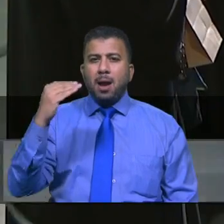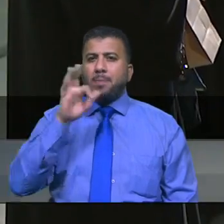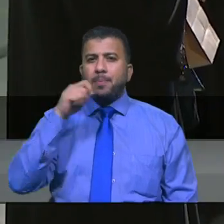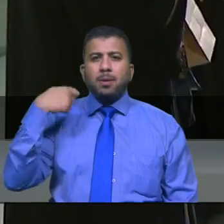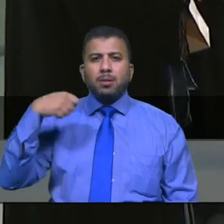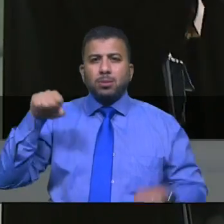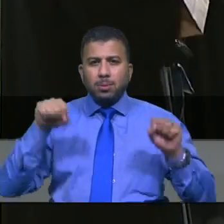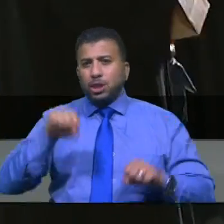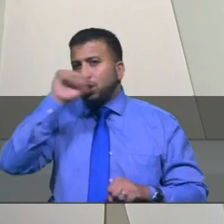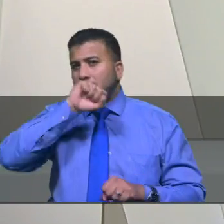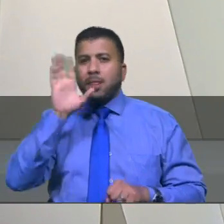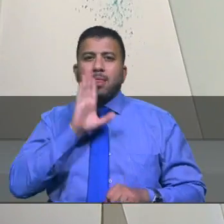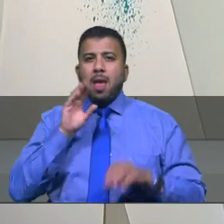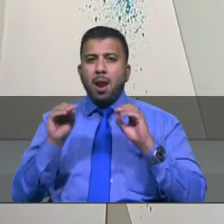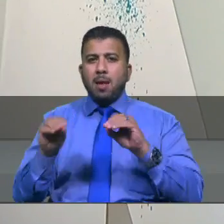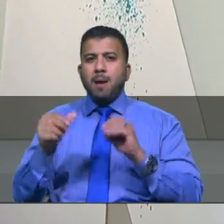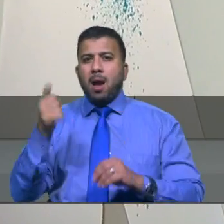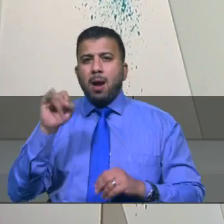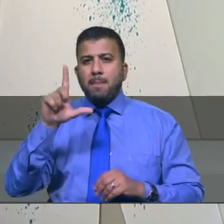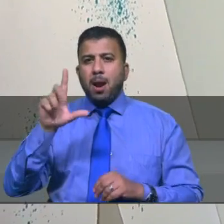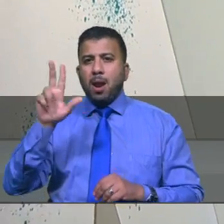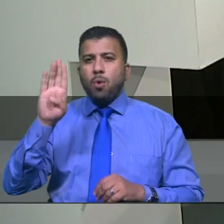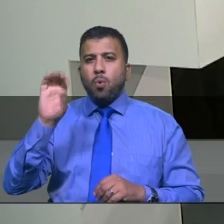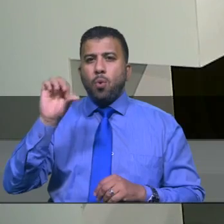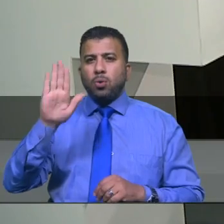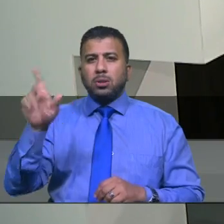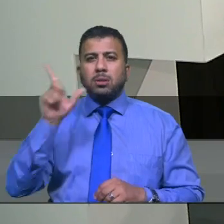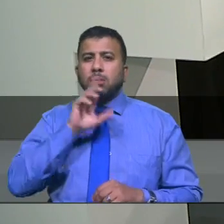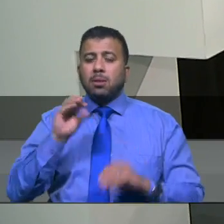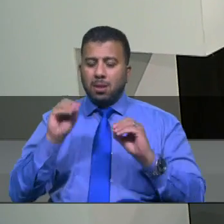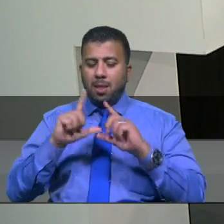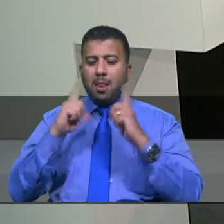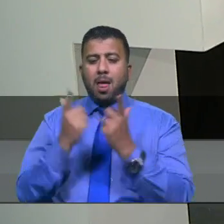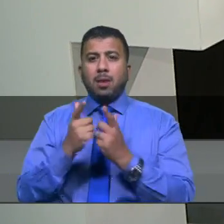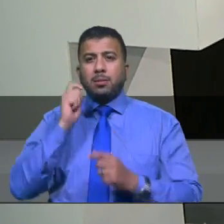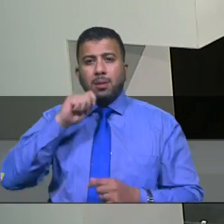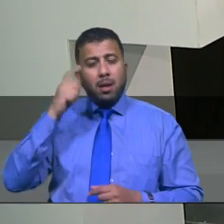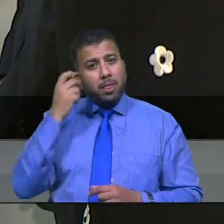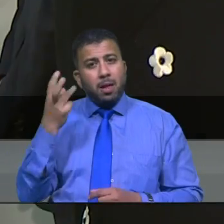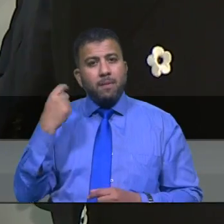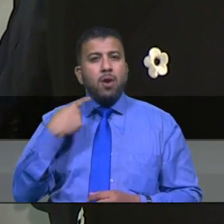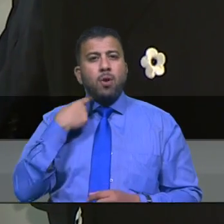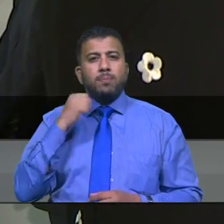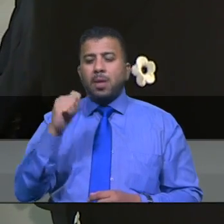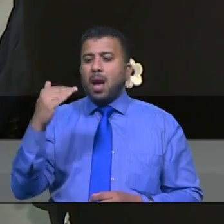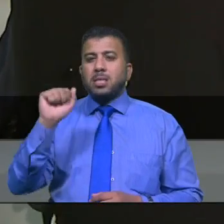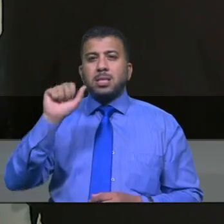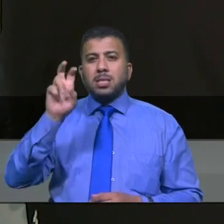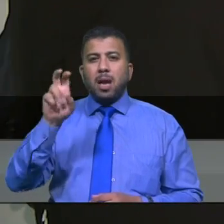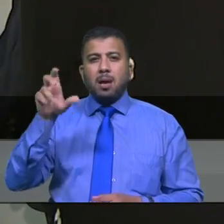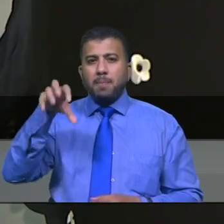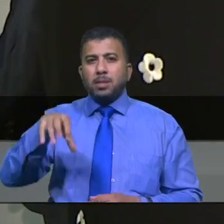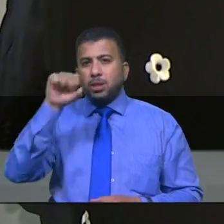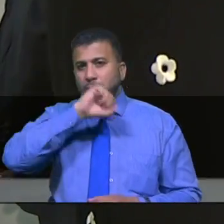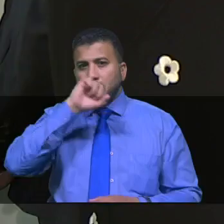الشارقة للتعليم وأمل الكوس الأمين العام للجنة الوطنية للتربية والثقافة والعلوم وحصن الخاجة مديرة منطقة